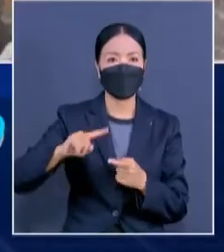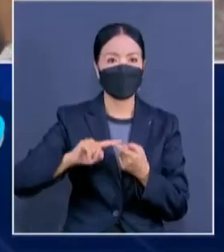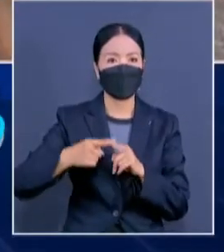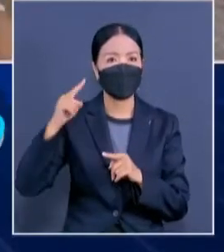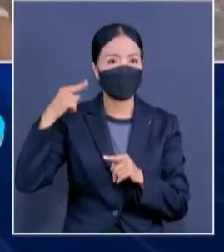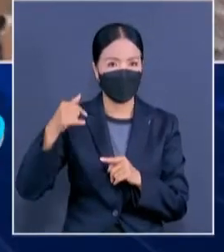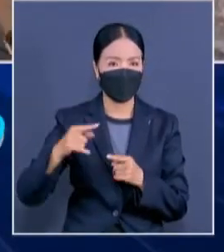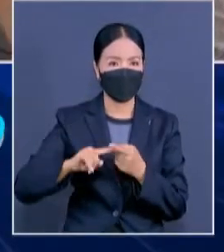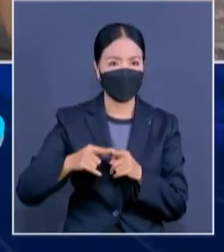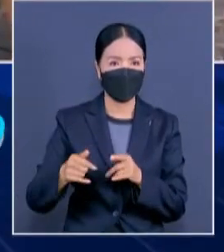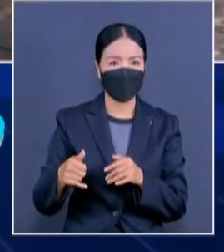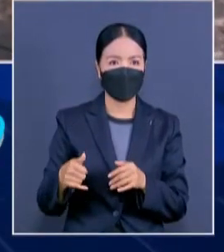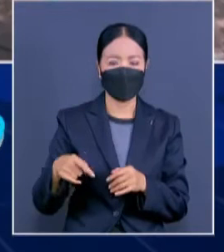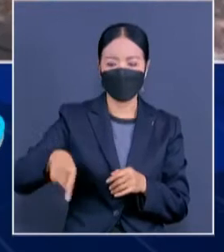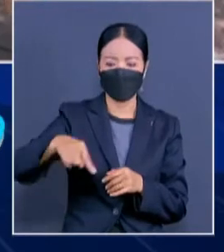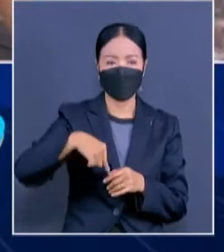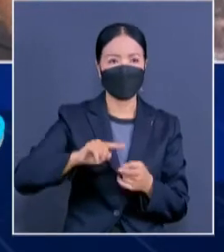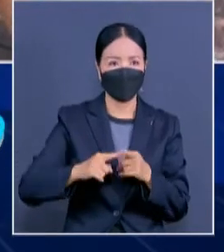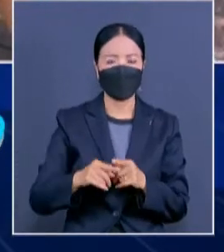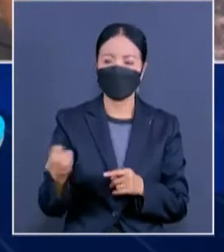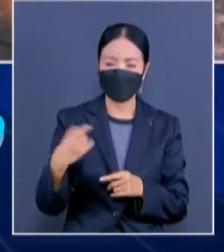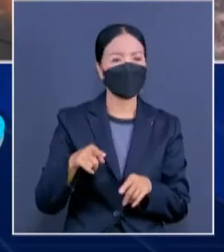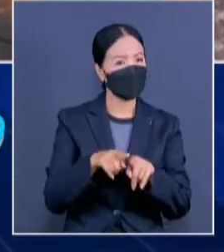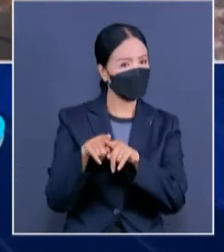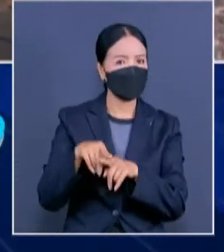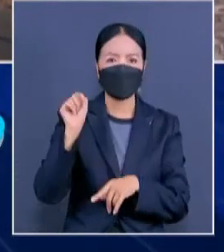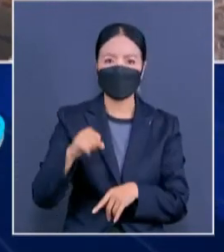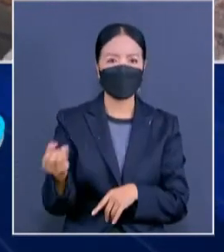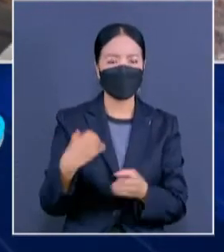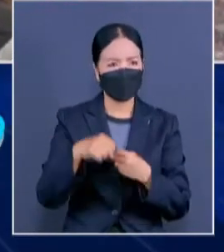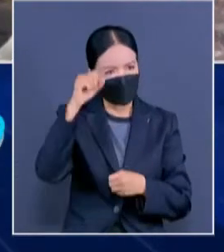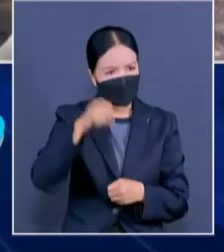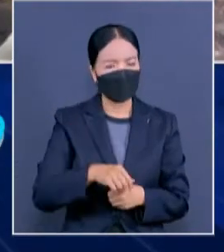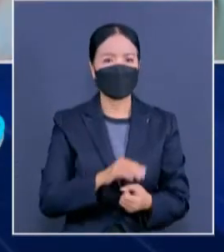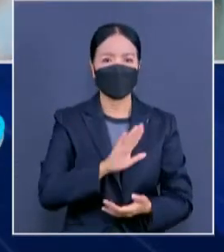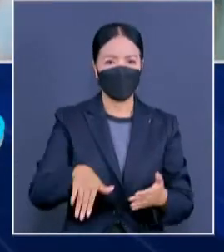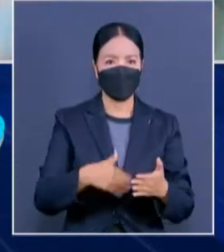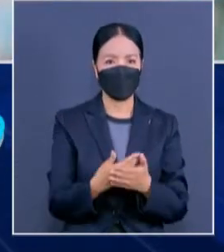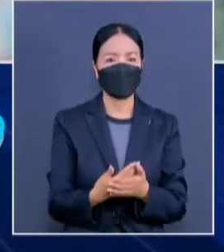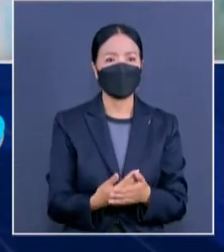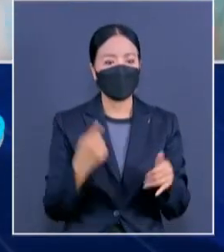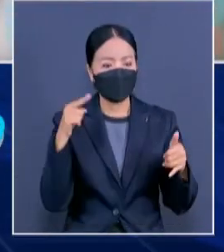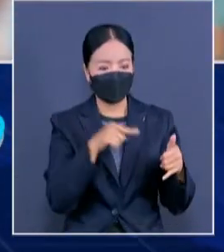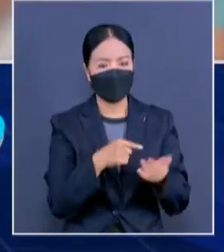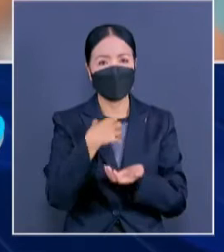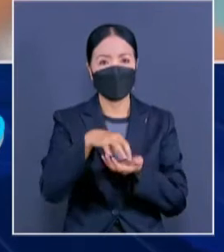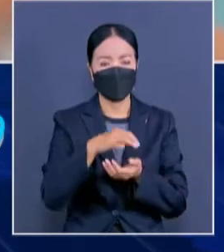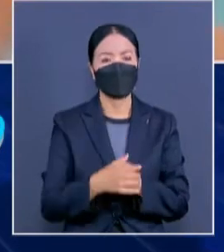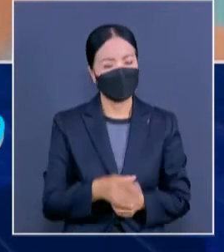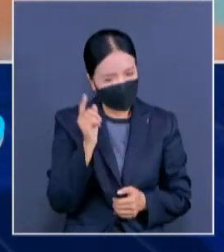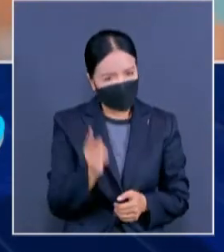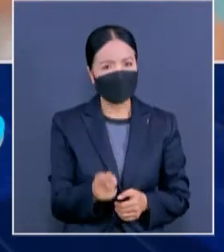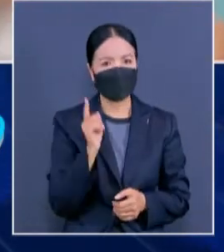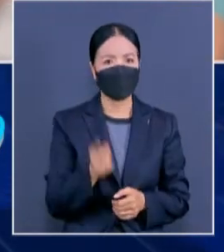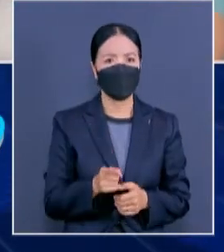ะครับที่ไปรักษาโควิด-19 พร้อมๆกันก็ยืนยันเป็นเสียงเดียวกันเลยบอกว่าเหตุการณ์ทั้งหมดที่น้องวัย15ปีเล่ามานั้นเป็